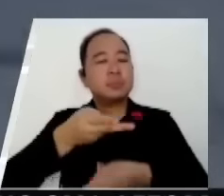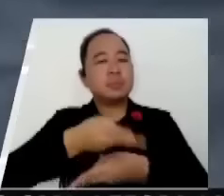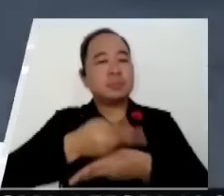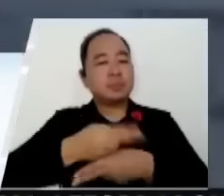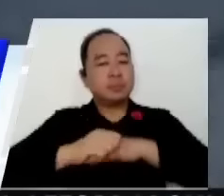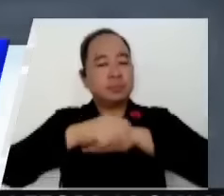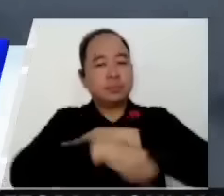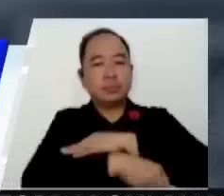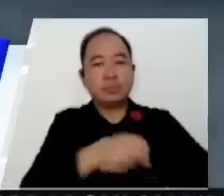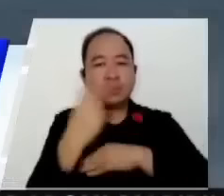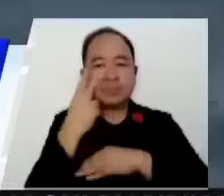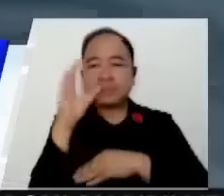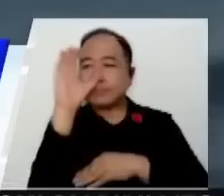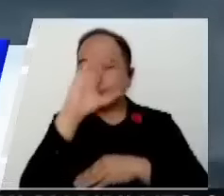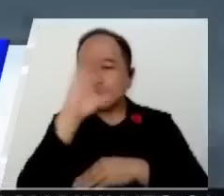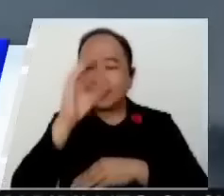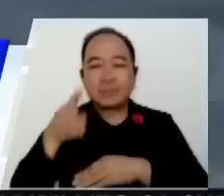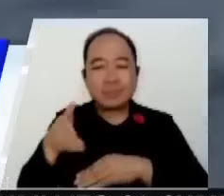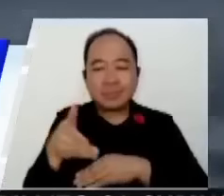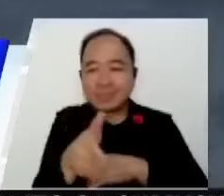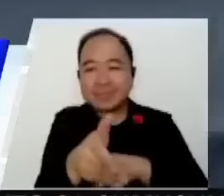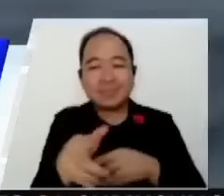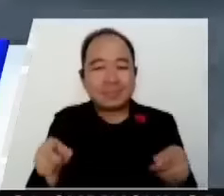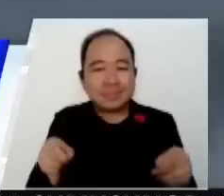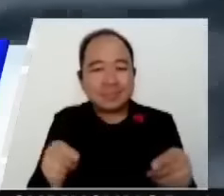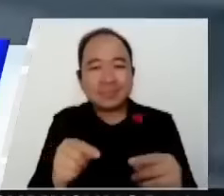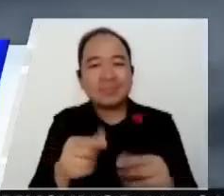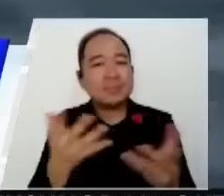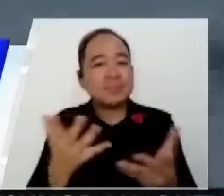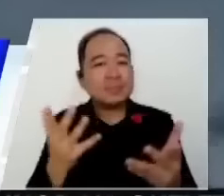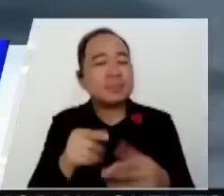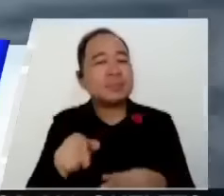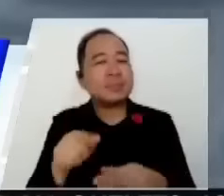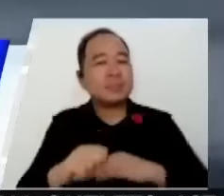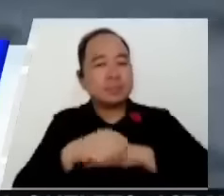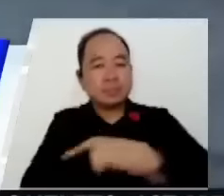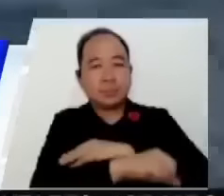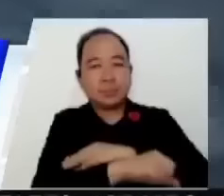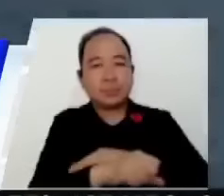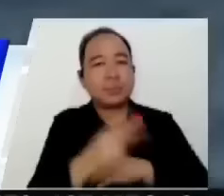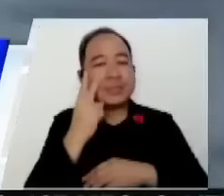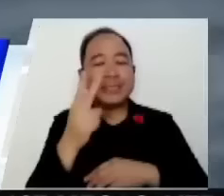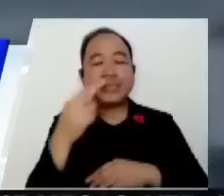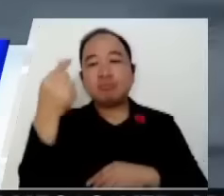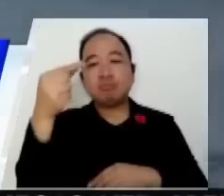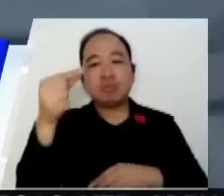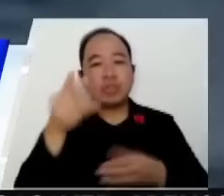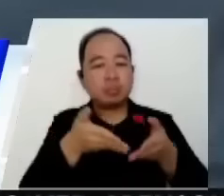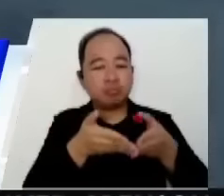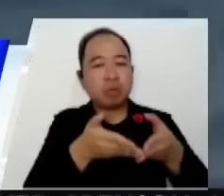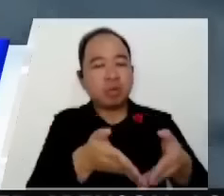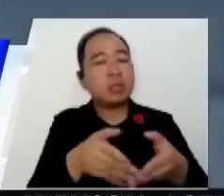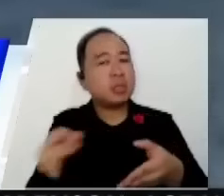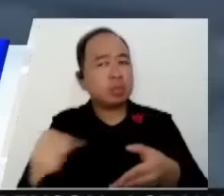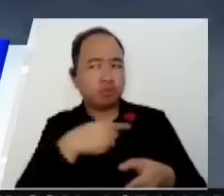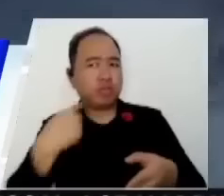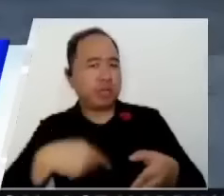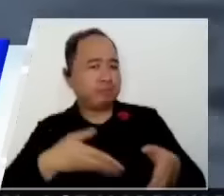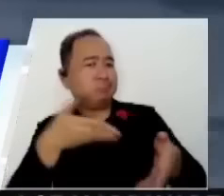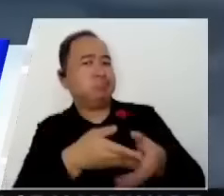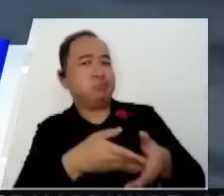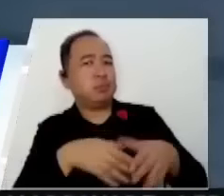mga isda at ibang lamang dagat mula sa bahura. Ang kulay berdeng bangka na ito pinipigilan at hinahawakan pa ng